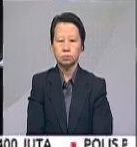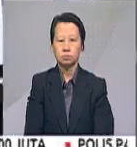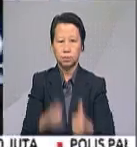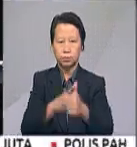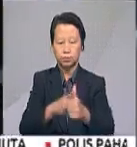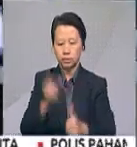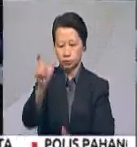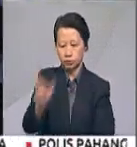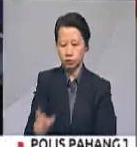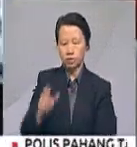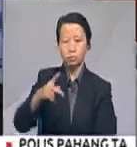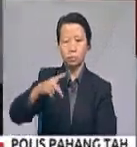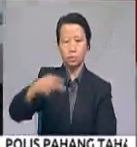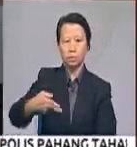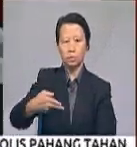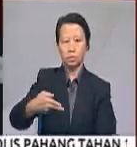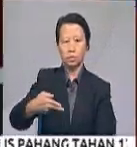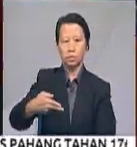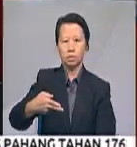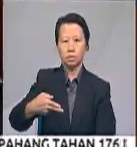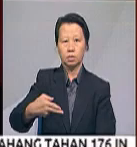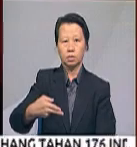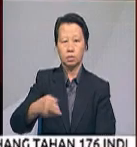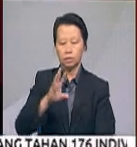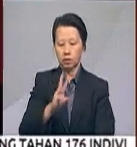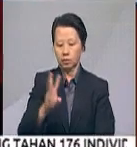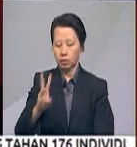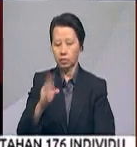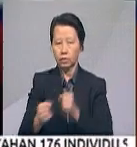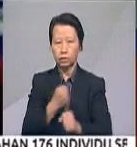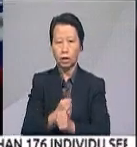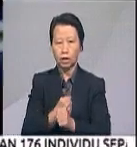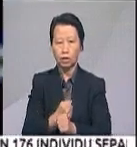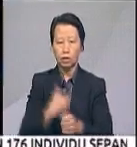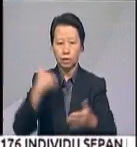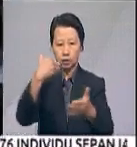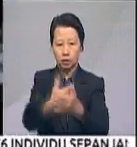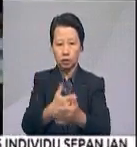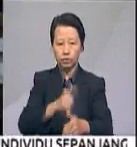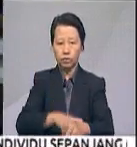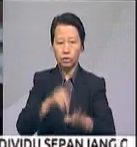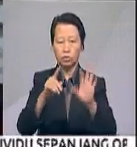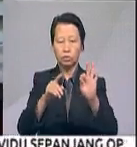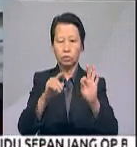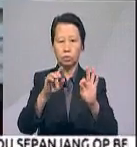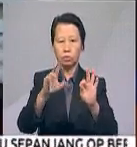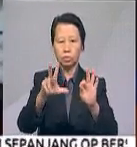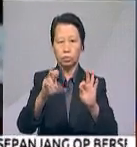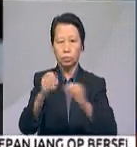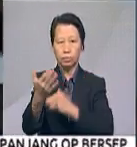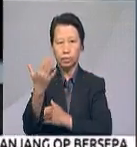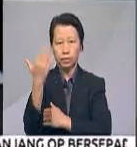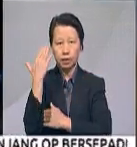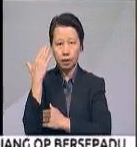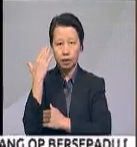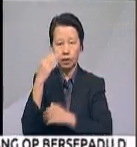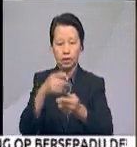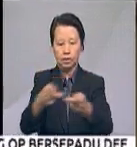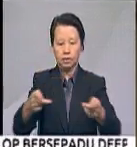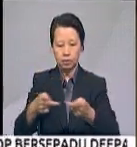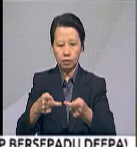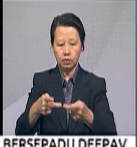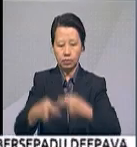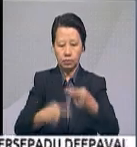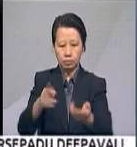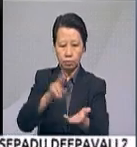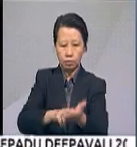Terdahulu calon PH Karmaini Sardini, 66 tahun, tiba kira-kira pukul 9.03 pagi di lokasi proses penamaan